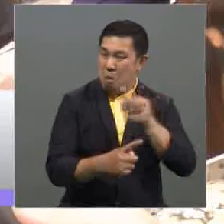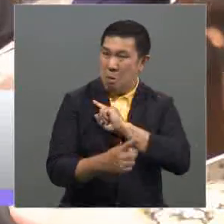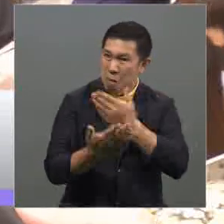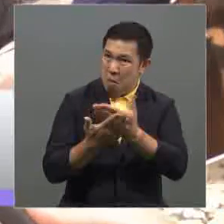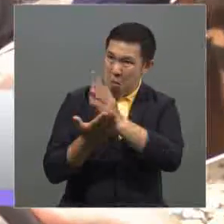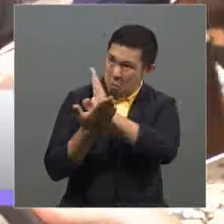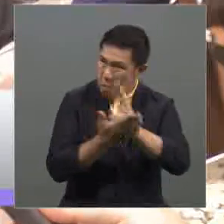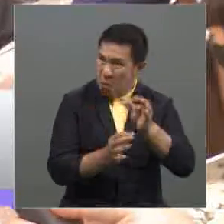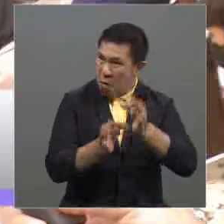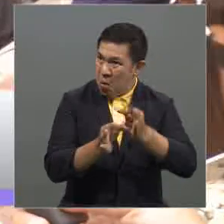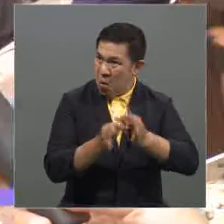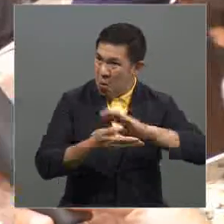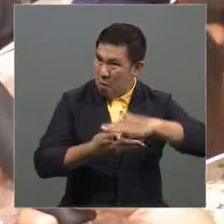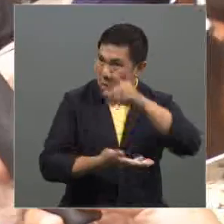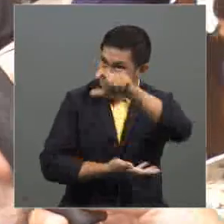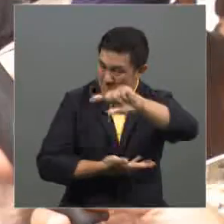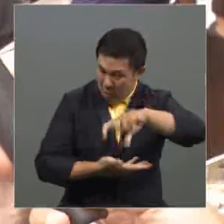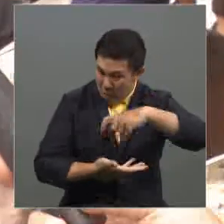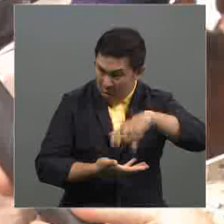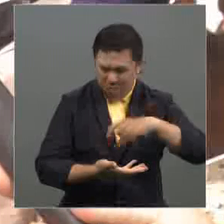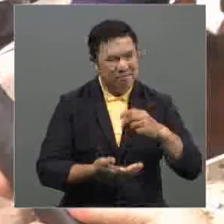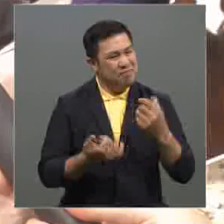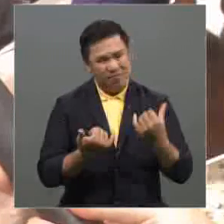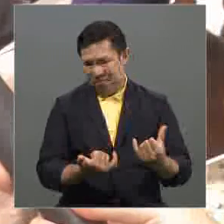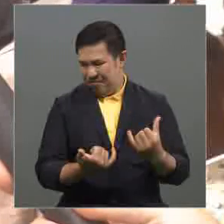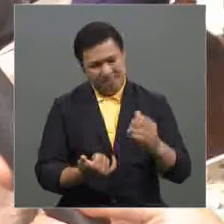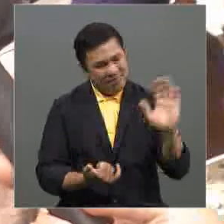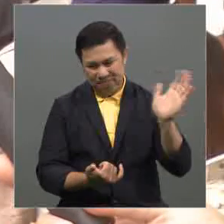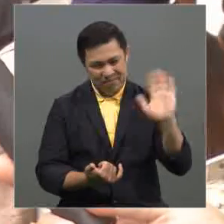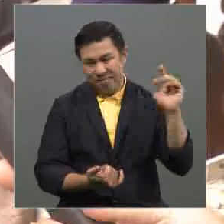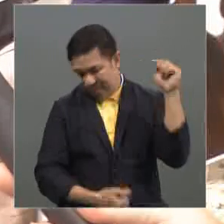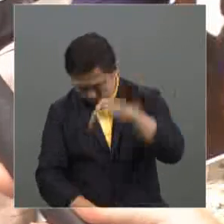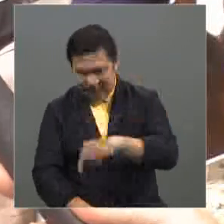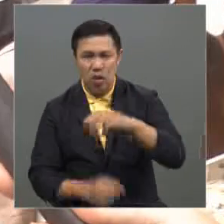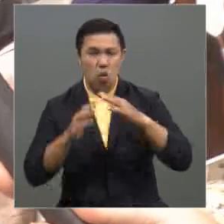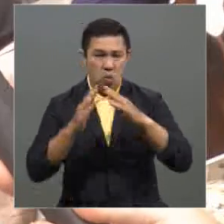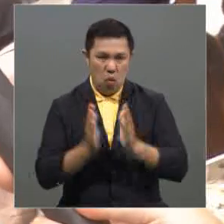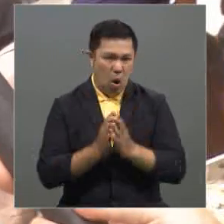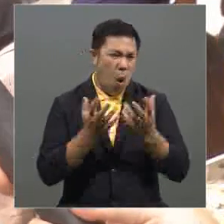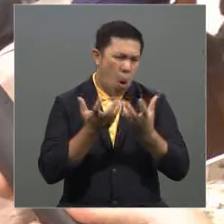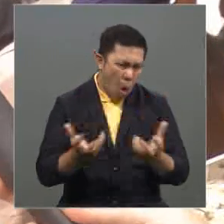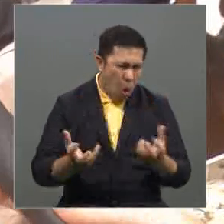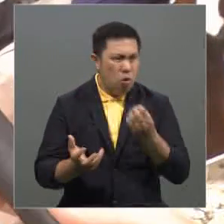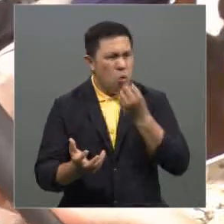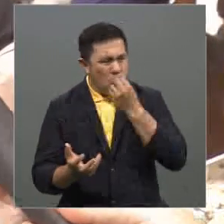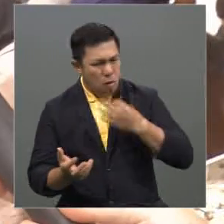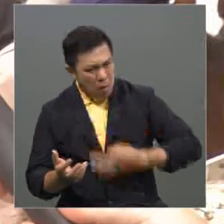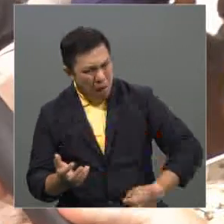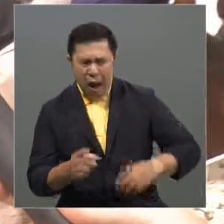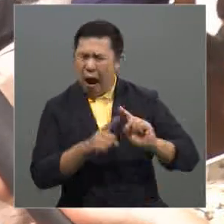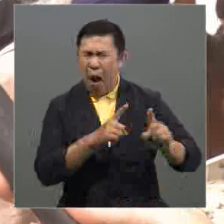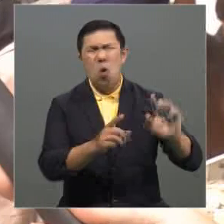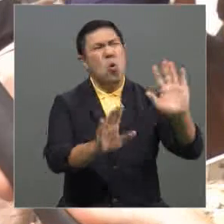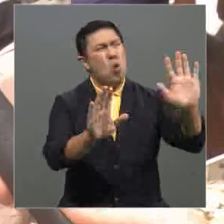าคนี่ไม่มีนะครับเพราะนั้นคนมาบริจาคต้องมาที่นี่เท่านั้นแล้วตอนนี้เนี่ยในส่วนของสิ่งของเนี่ยตอนนี้เยอะล้นแล้วยังขอปิดตร